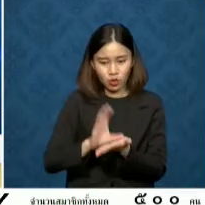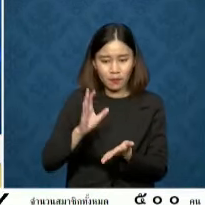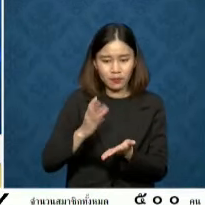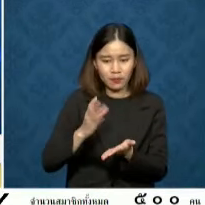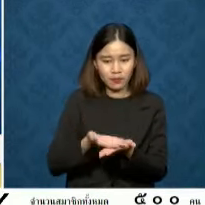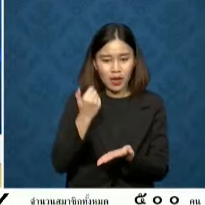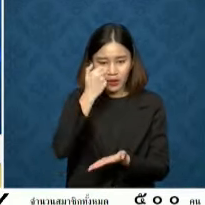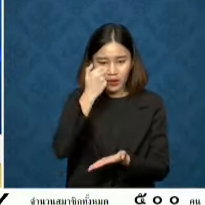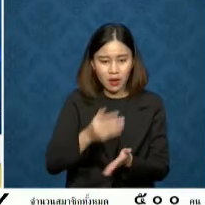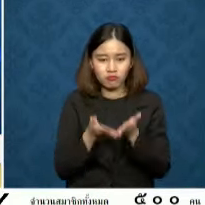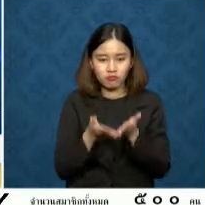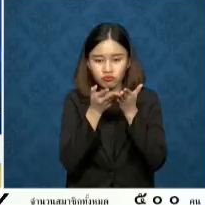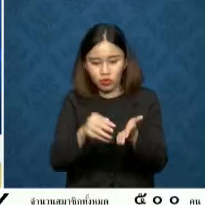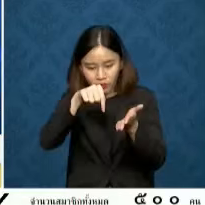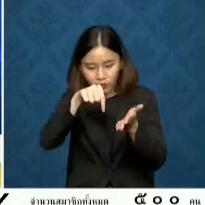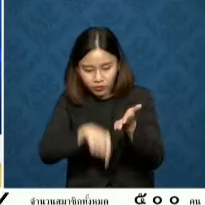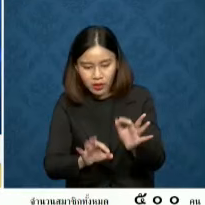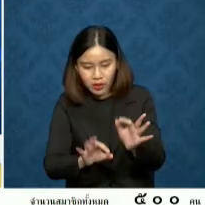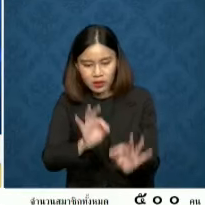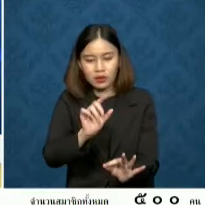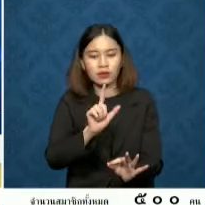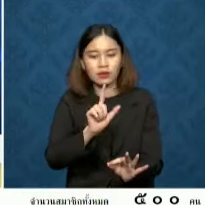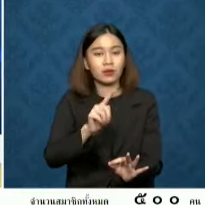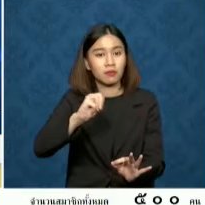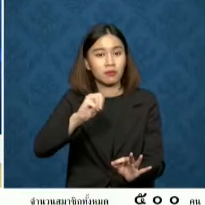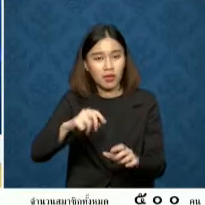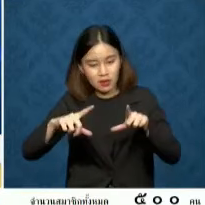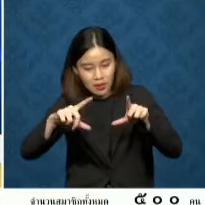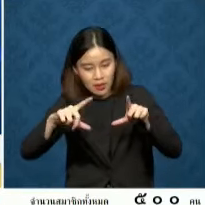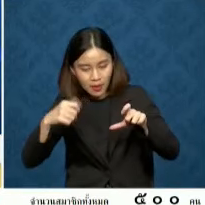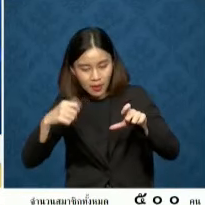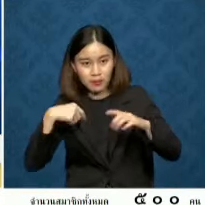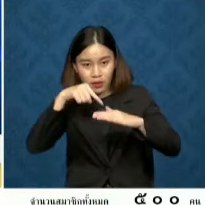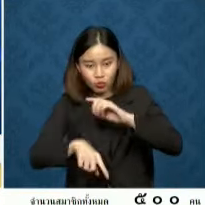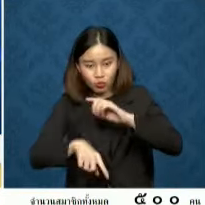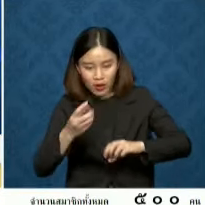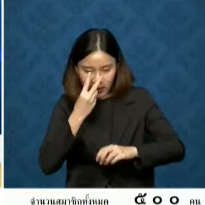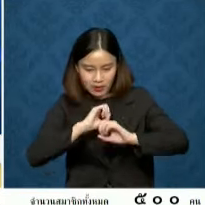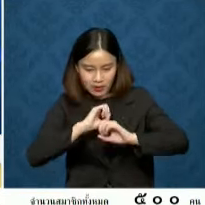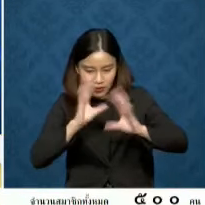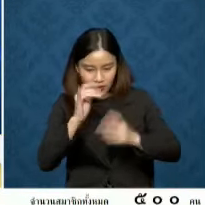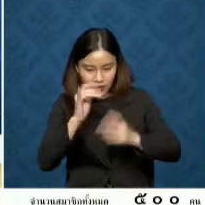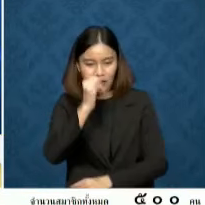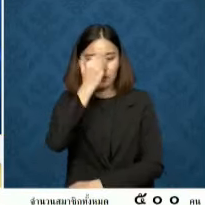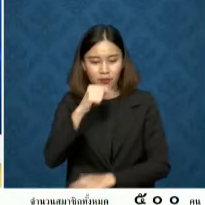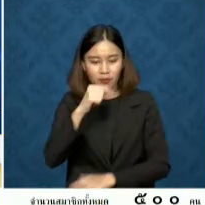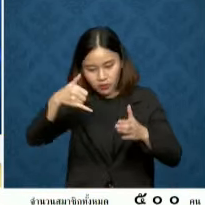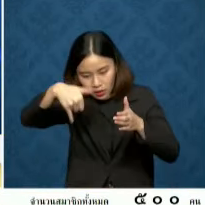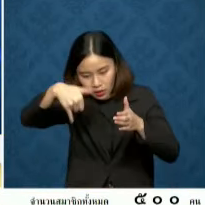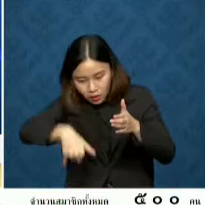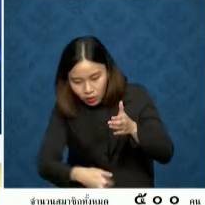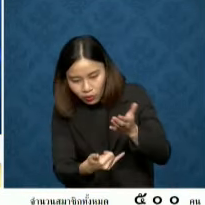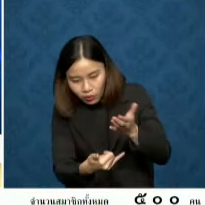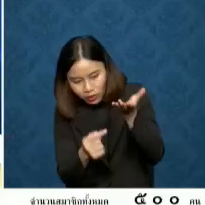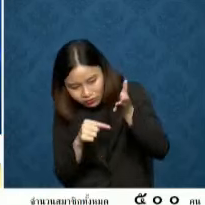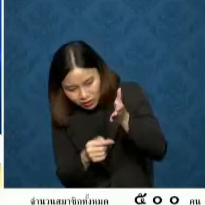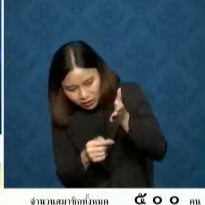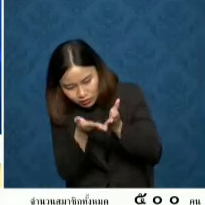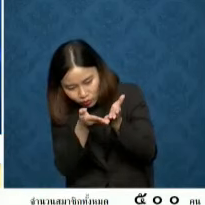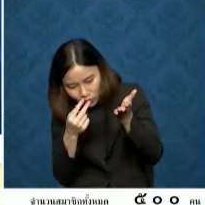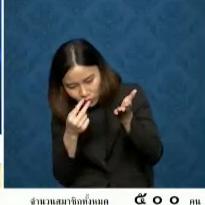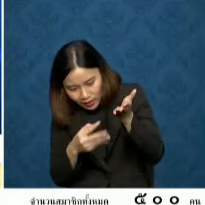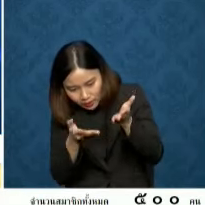เรือตั้งแท่นอยู่ในดินลึก1เมตรเราได้ภาพถ่ายใต้น้ำซึ่งมันยังมองไม่ชัดเนื่องจากดำลงไปถ่ายใต้ท้องเรือไม่เห็นต้